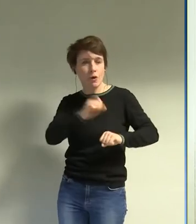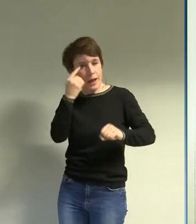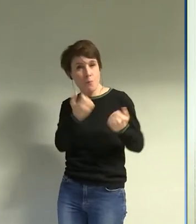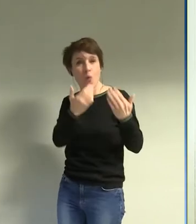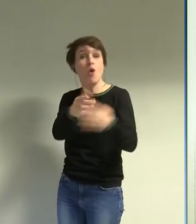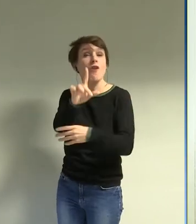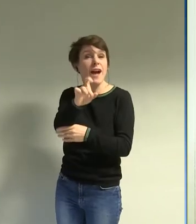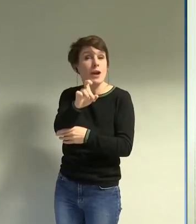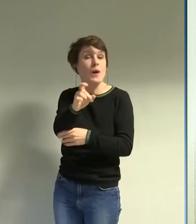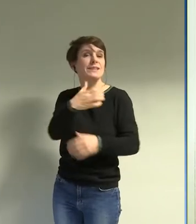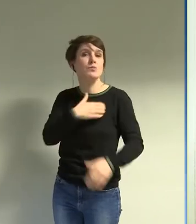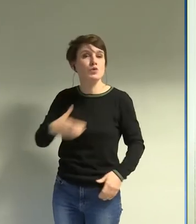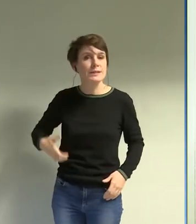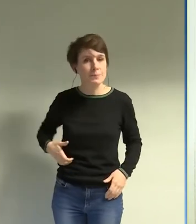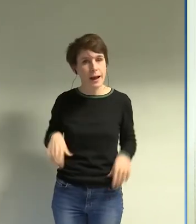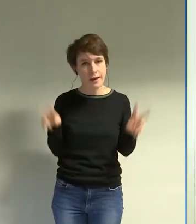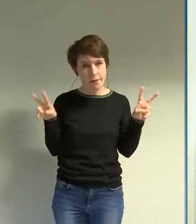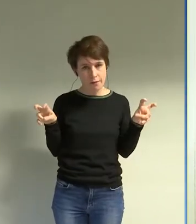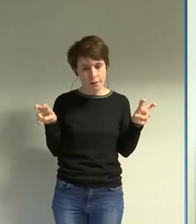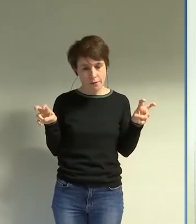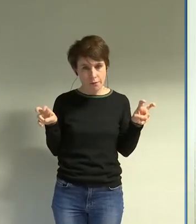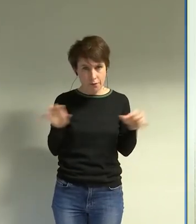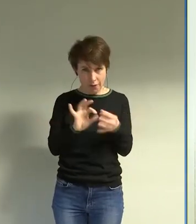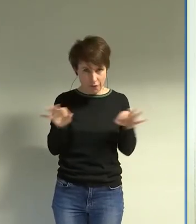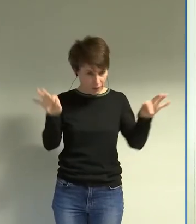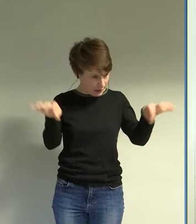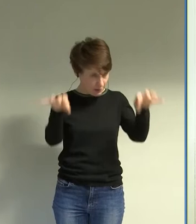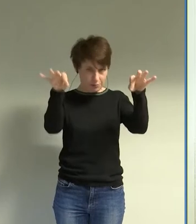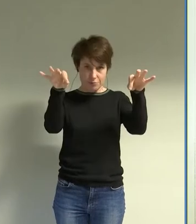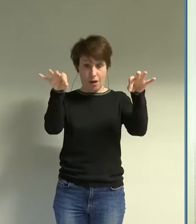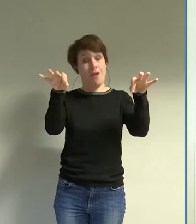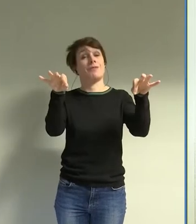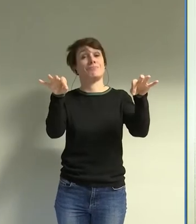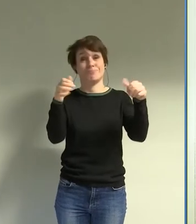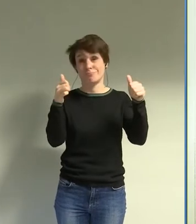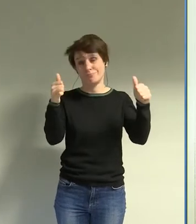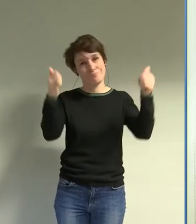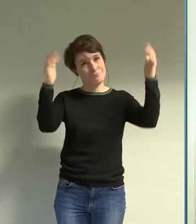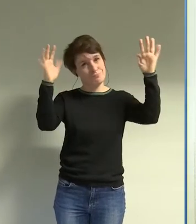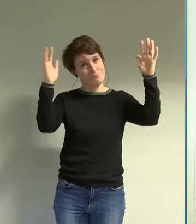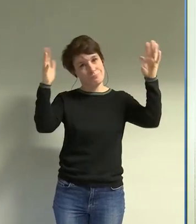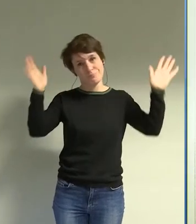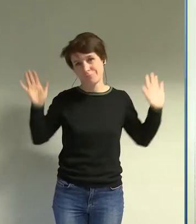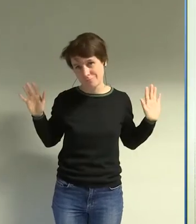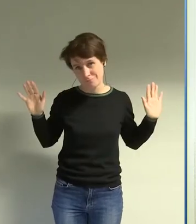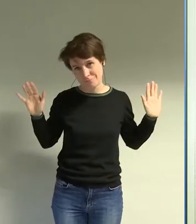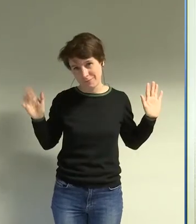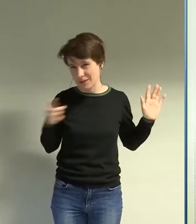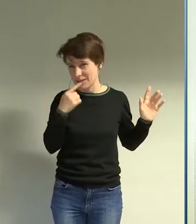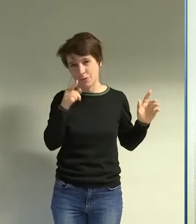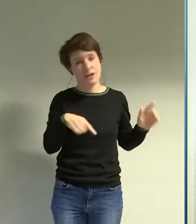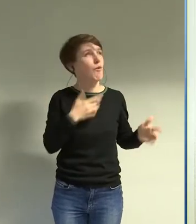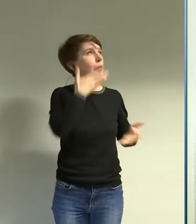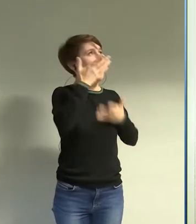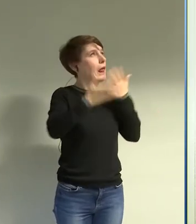municipal j'avoue que c'est comme ça qu'on vous aime quand votre cynisme politique n'est couvert que d'un